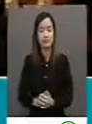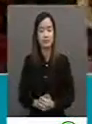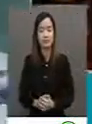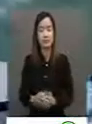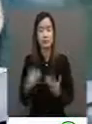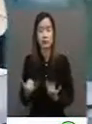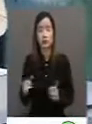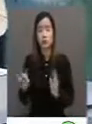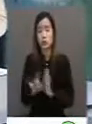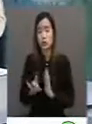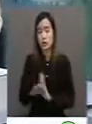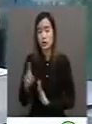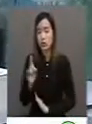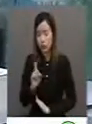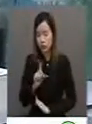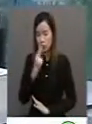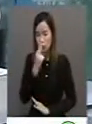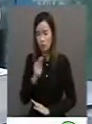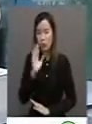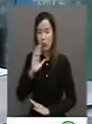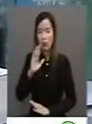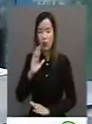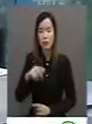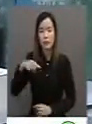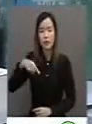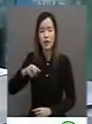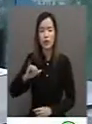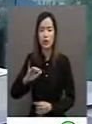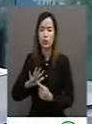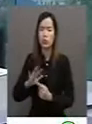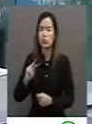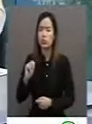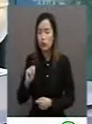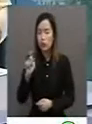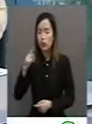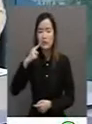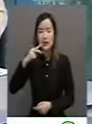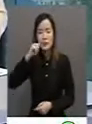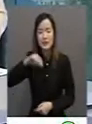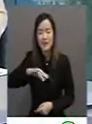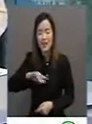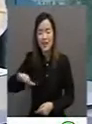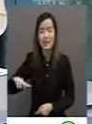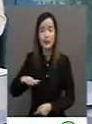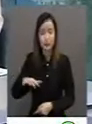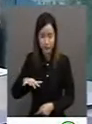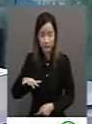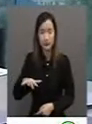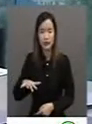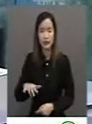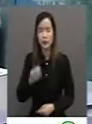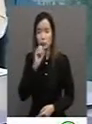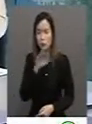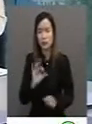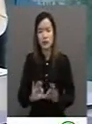เราไปปิดท้ายช่วงนี้คุณผู้ชมไปดูเรื่องของพายุในท้องทะเลอันดามันกันบ้างนะคะจากการสำรวจล่าสุดโดยเฉพา